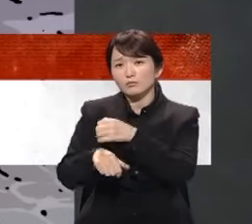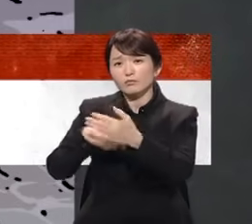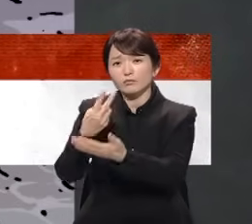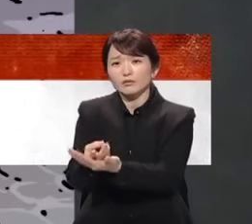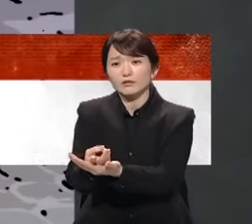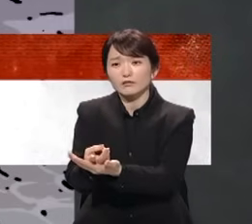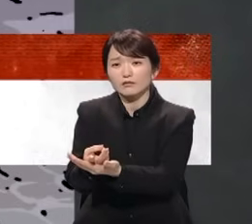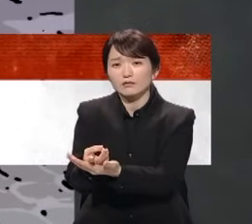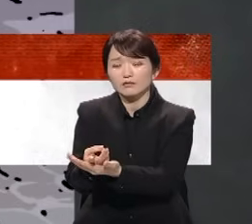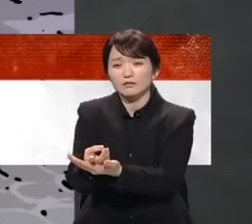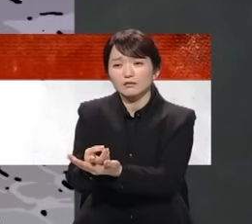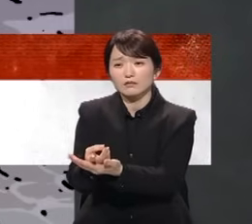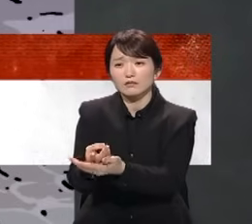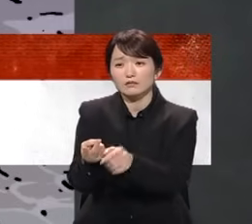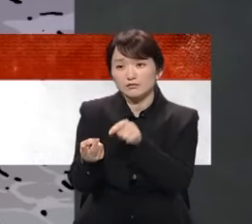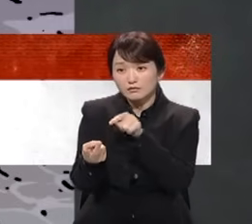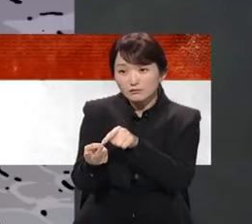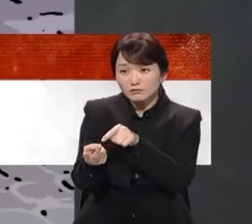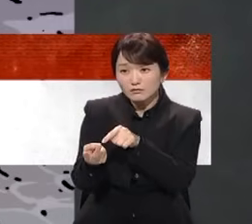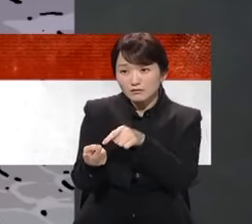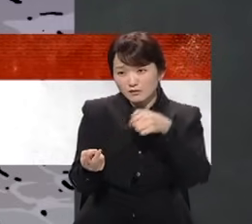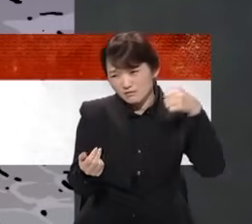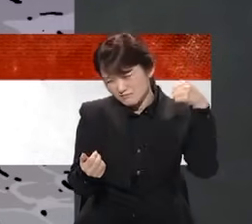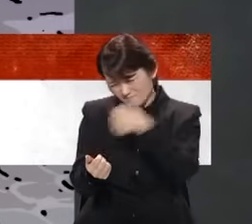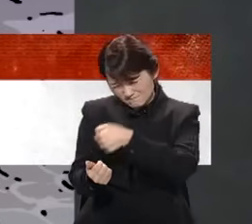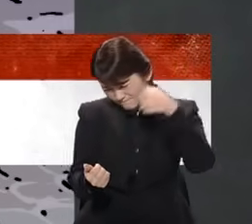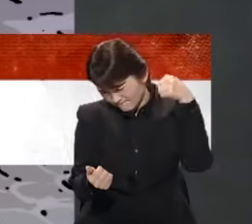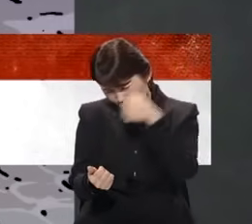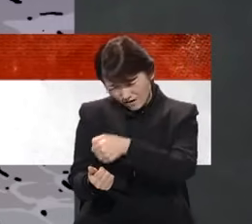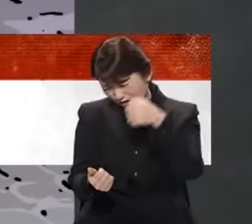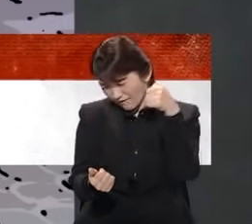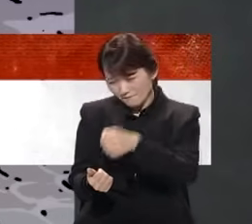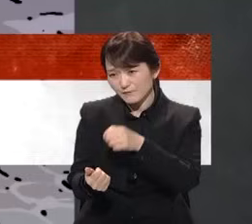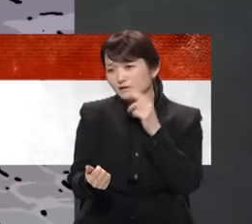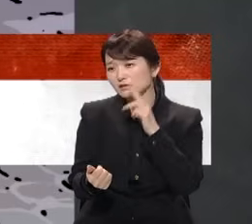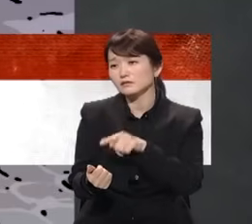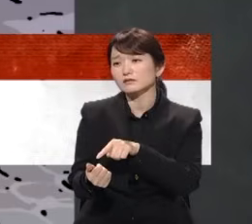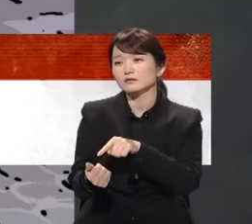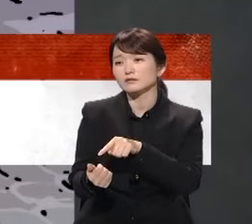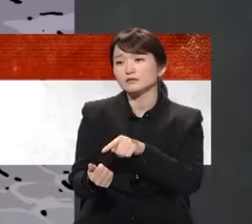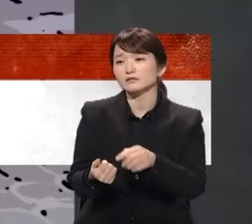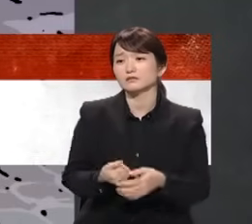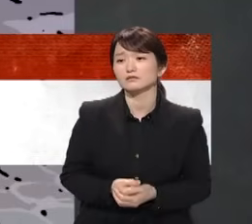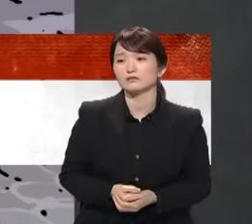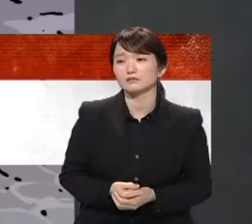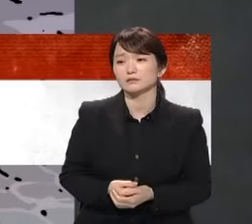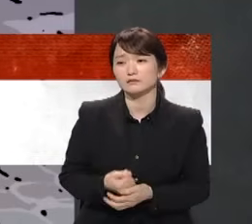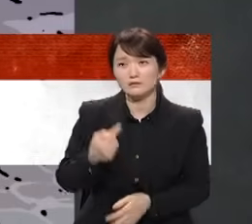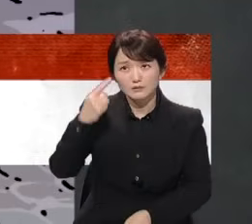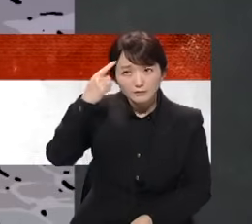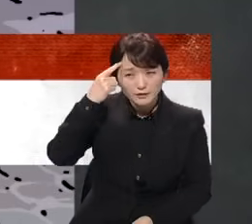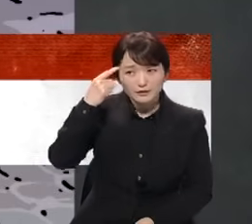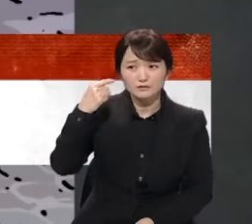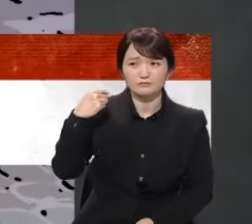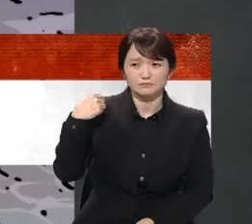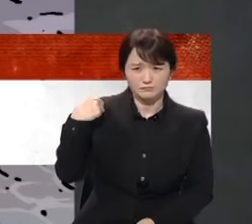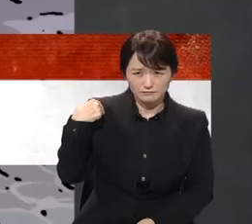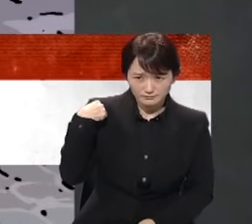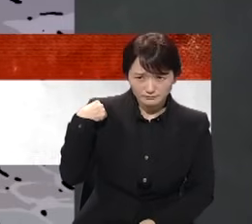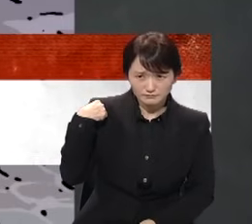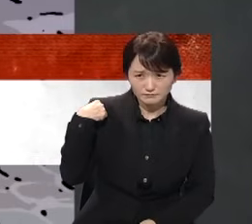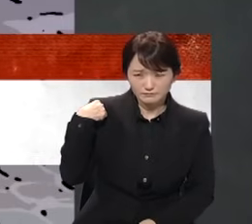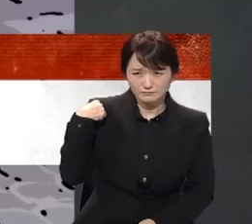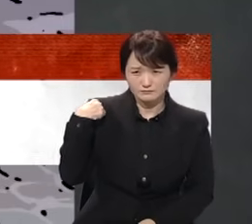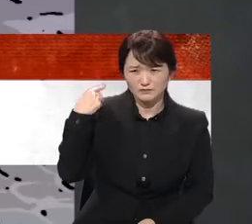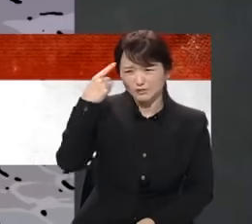넘어가더라고요. 그 상태에서 엄청나게 때렸나 봐요. 네. 완전 머리 뭐 이렇게